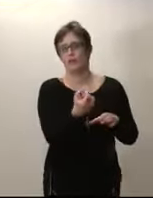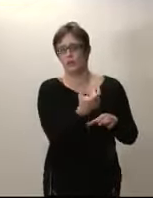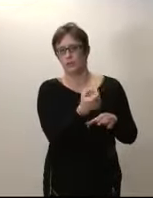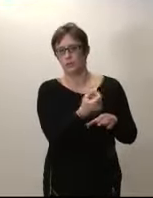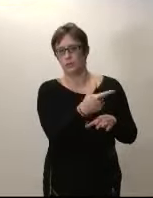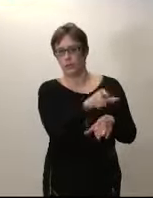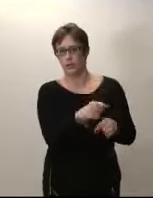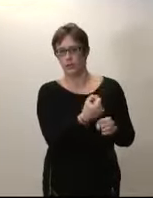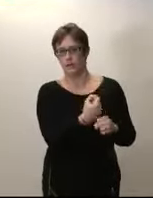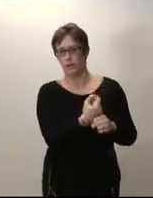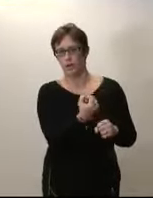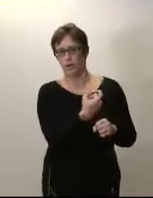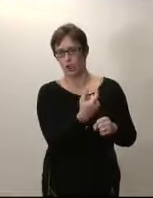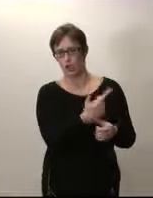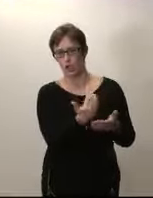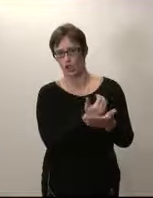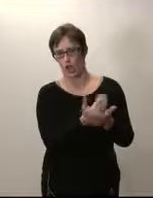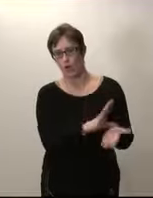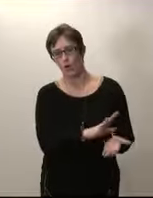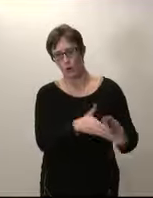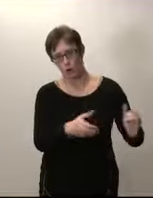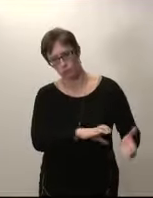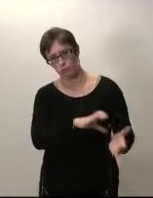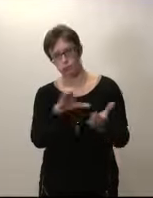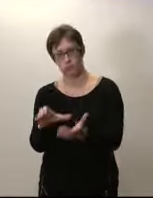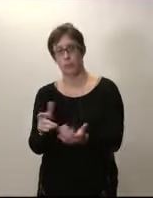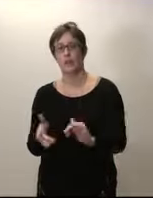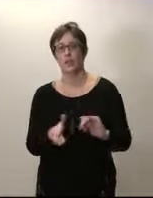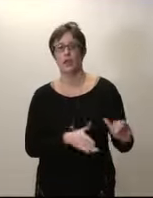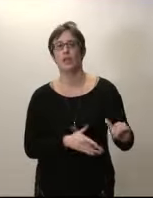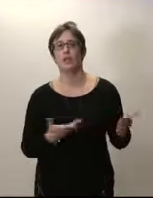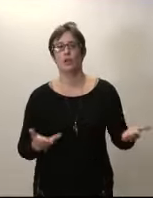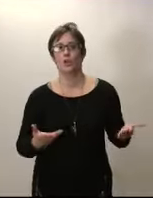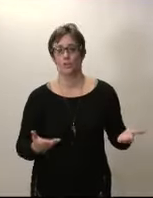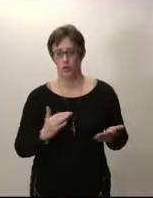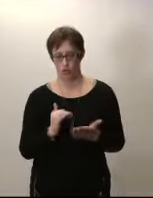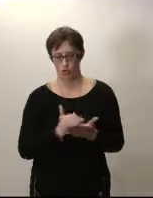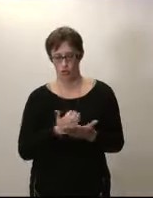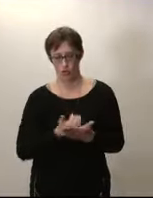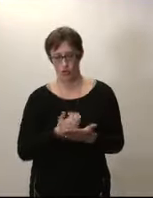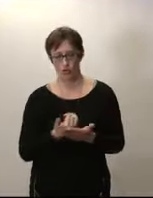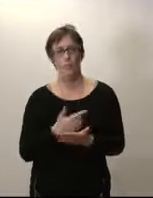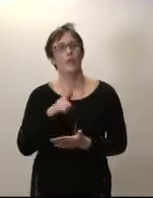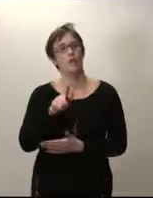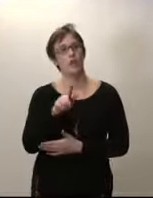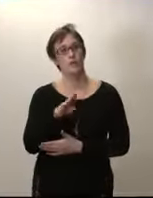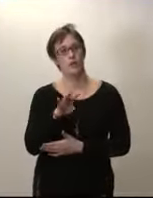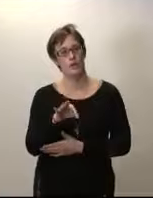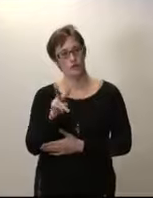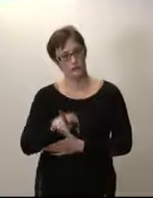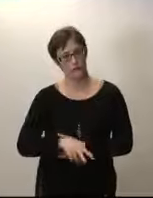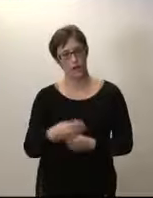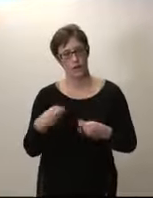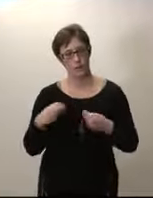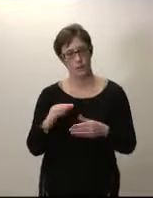charges de personnel ont été contenues. C'est-à-dire que le GVT a entraîné une hausse des dépenses salariales, mais